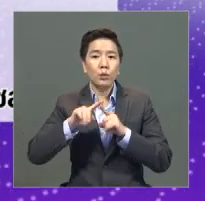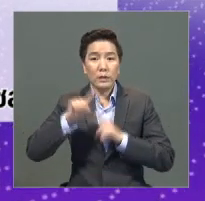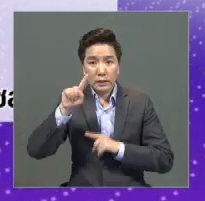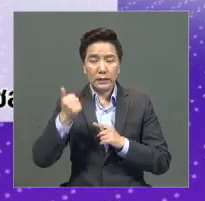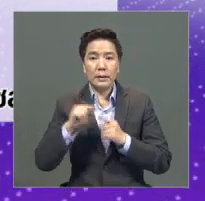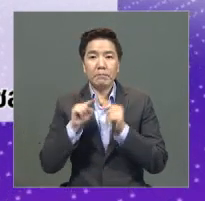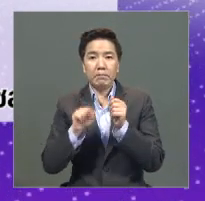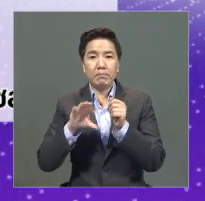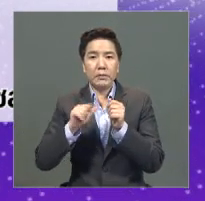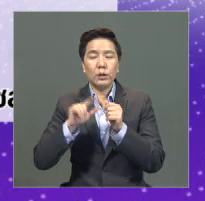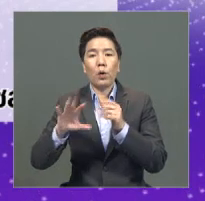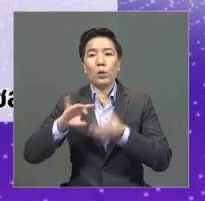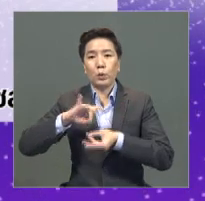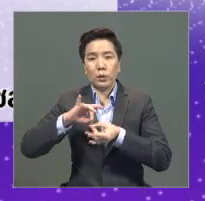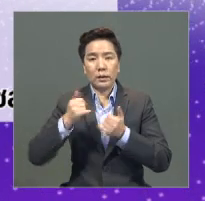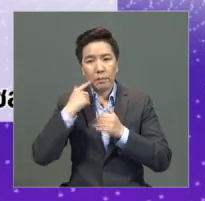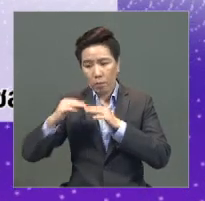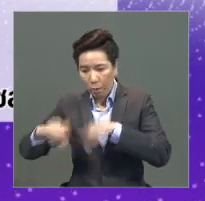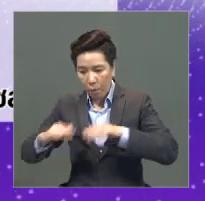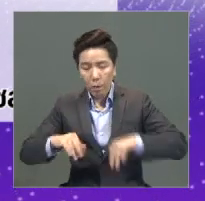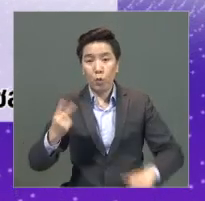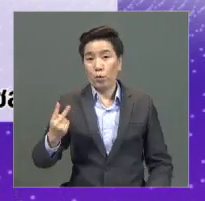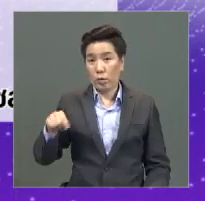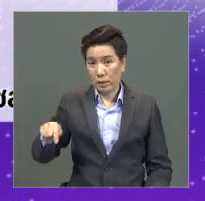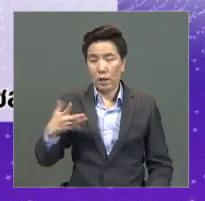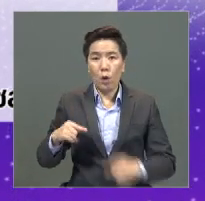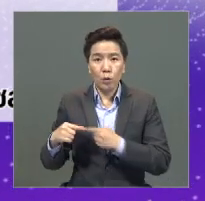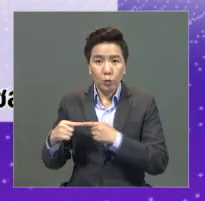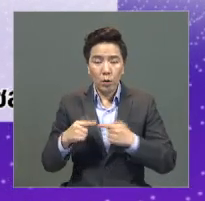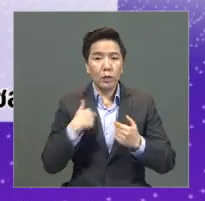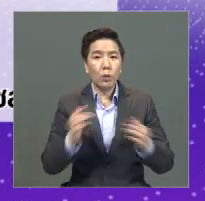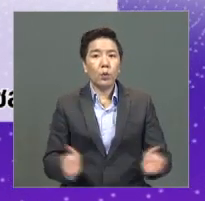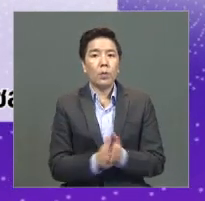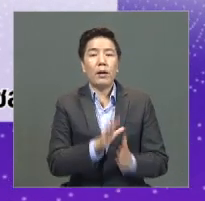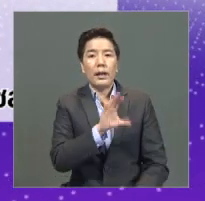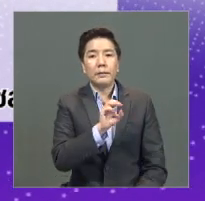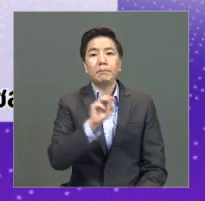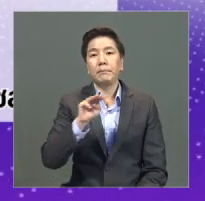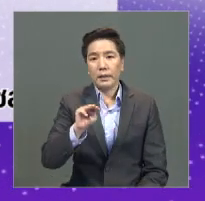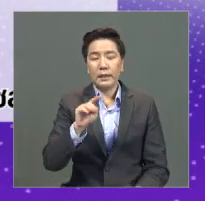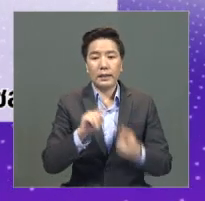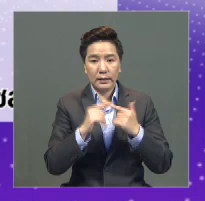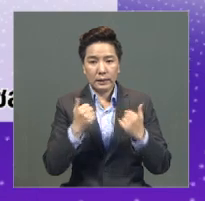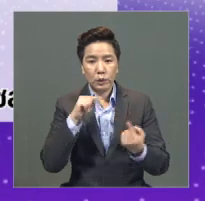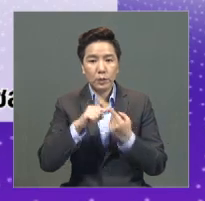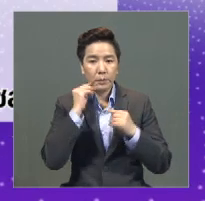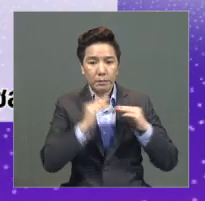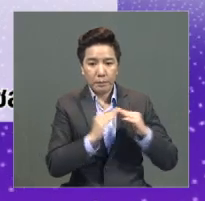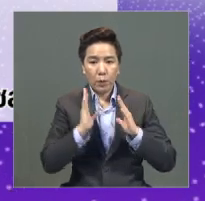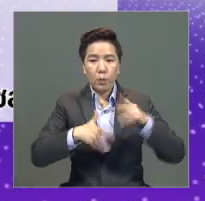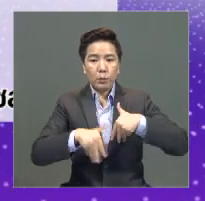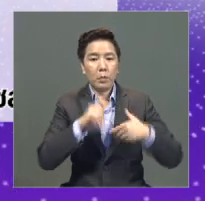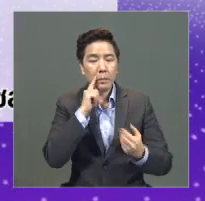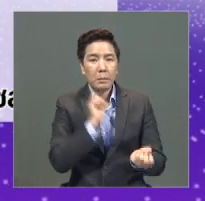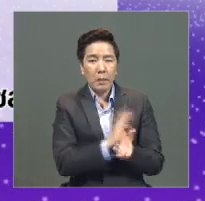ปากแควอำเภอเมืองสุโขทัยจุดนี้เนี่ยขาด 2จุดนะครับแล้วก็ขยายเพิ่มรวมยาวประมาณ 50เมตรจุดนี้มีบ้านเรือน